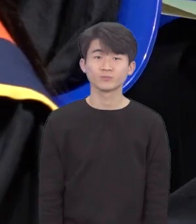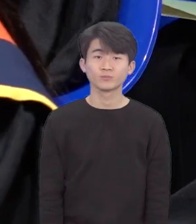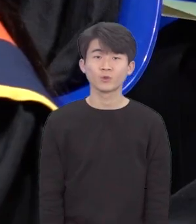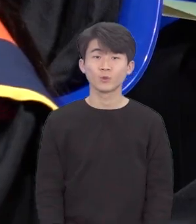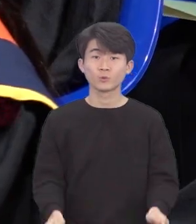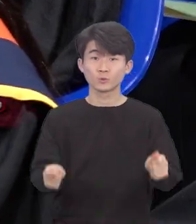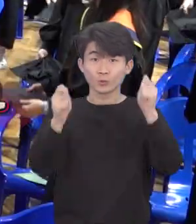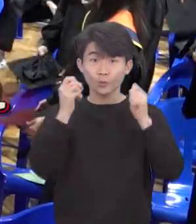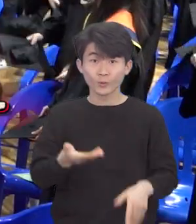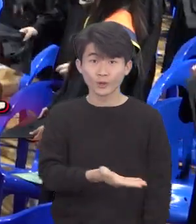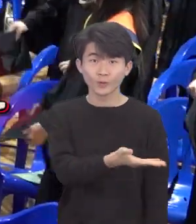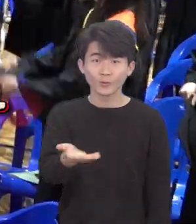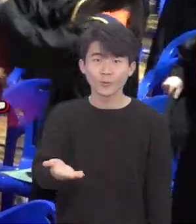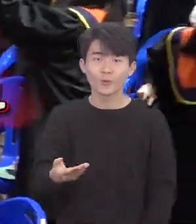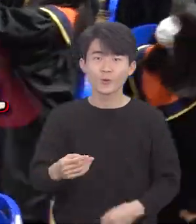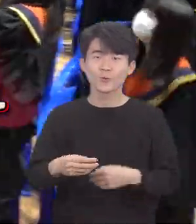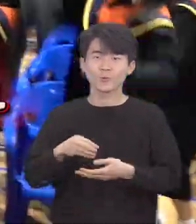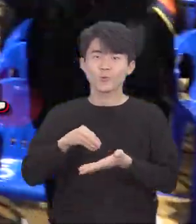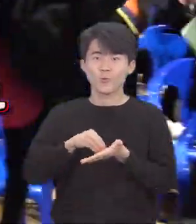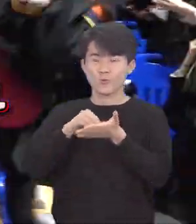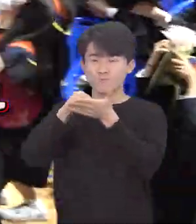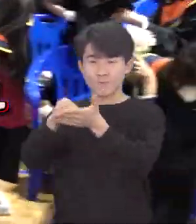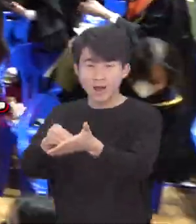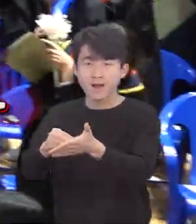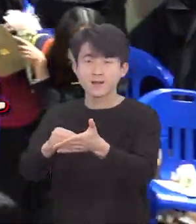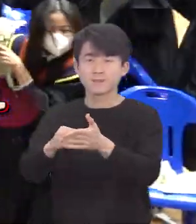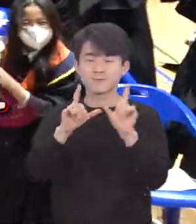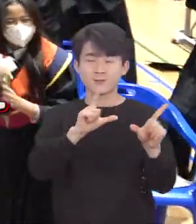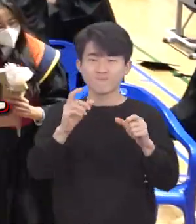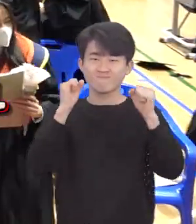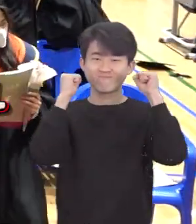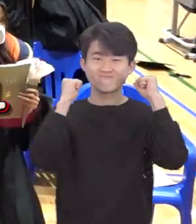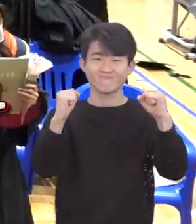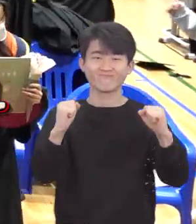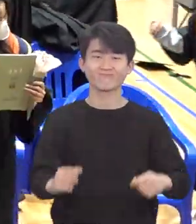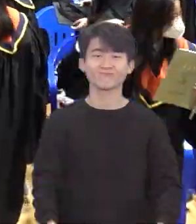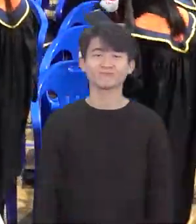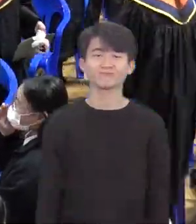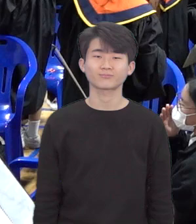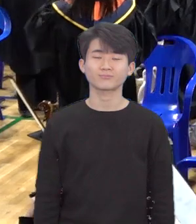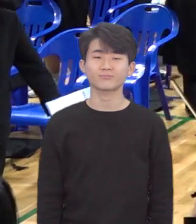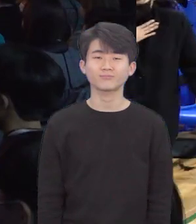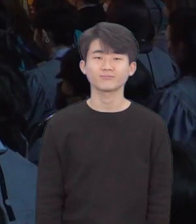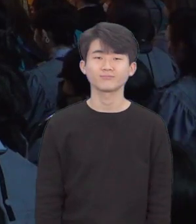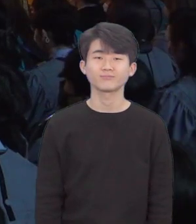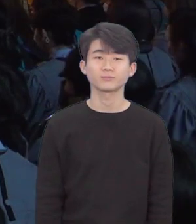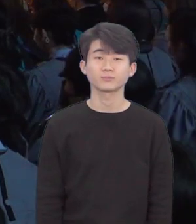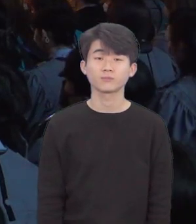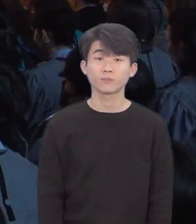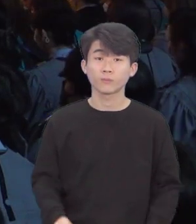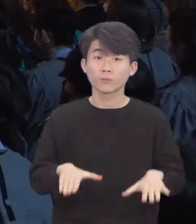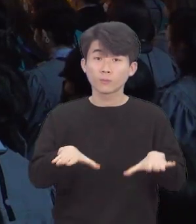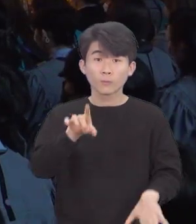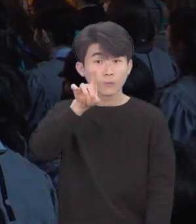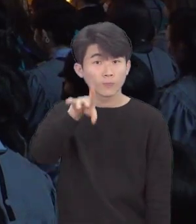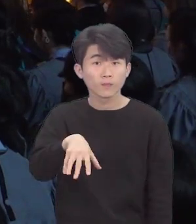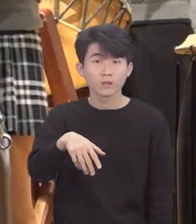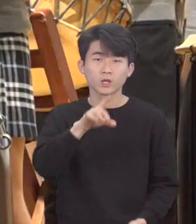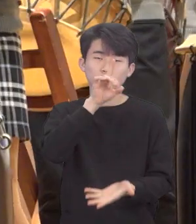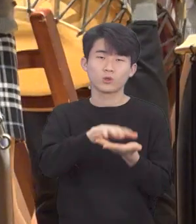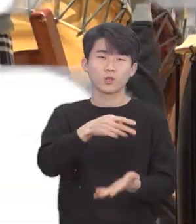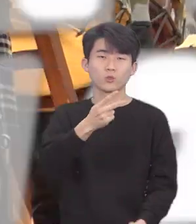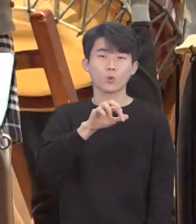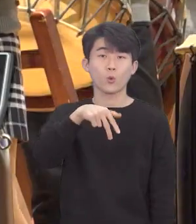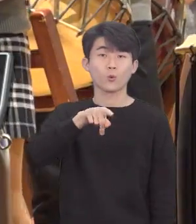공주 여자중학교 학생들의 힘찬 고등학교 생활을 응원하겠습니다. 천안